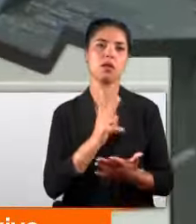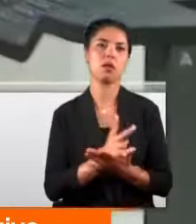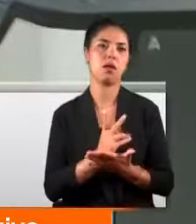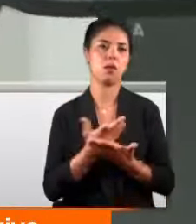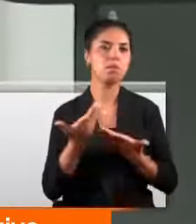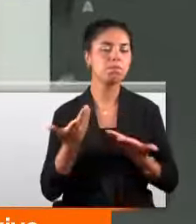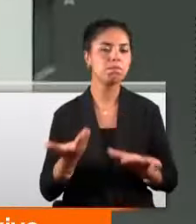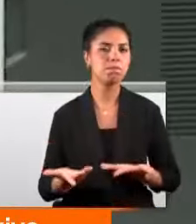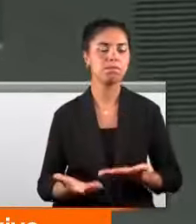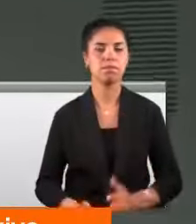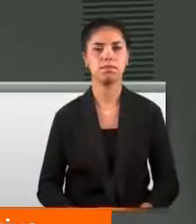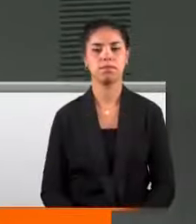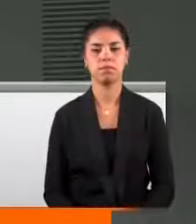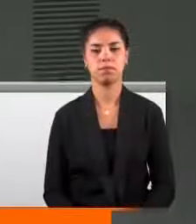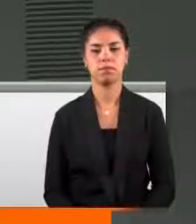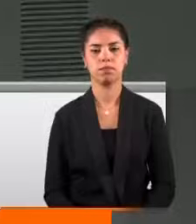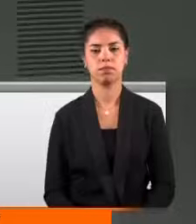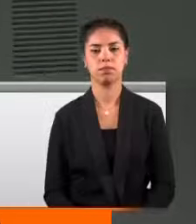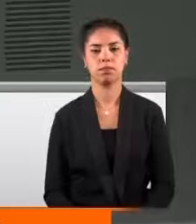gösteriyor.